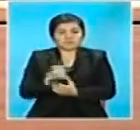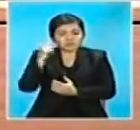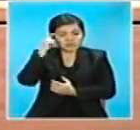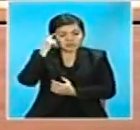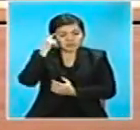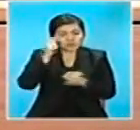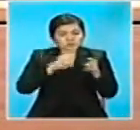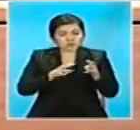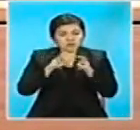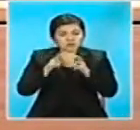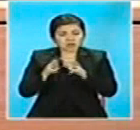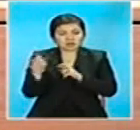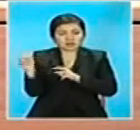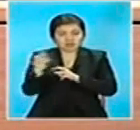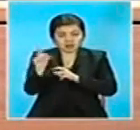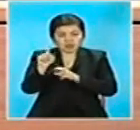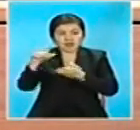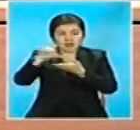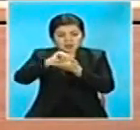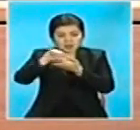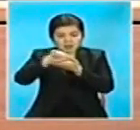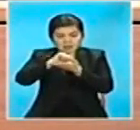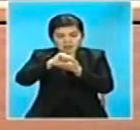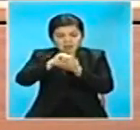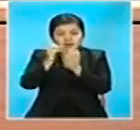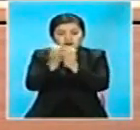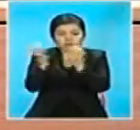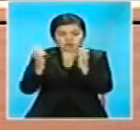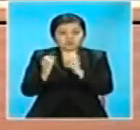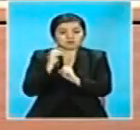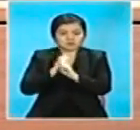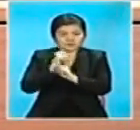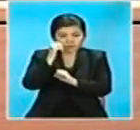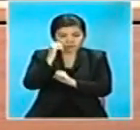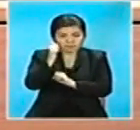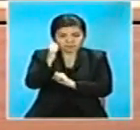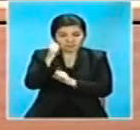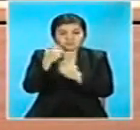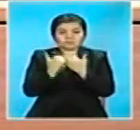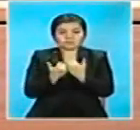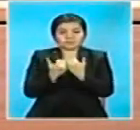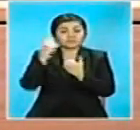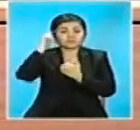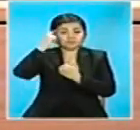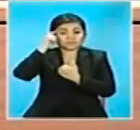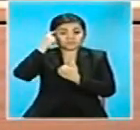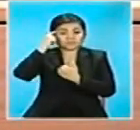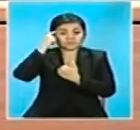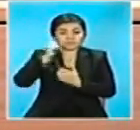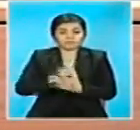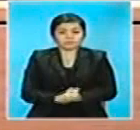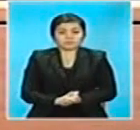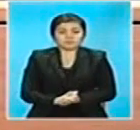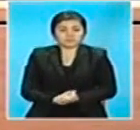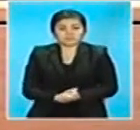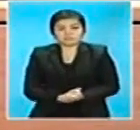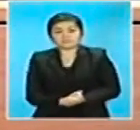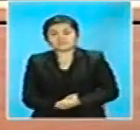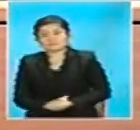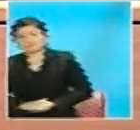คิดที่จะนะครับแก้ไขรัฐธรรมนูญได้ซึ่งวันนี้เรายังไม่รู้นะครับว่าเขาจะแก้อะ